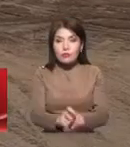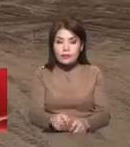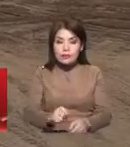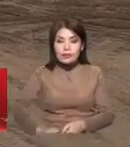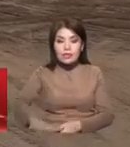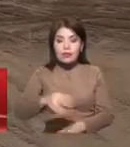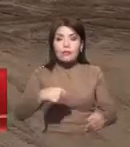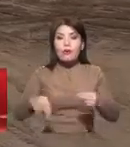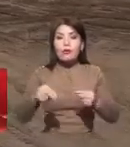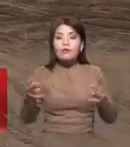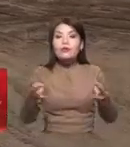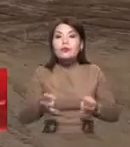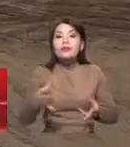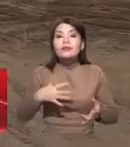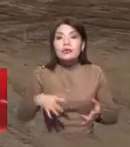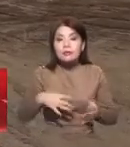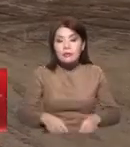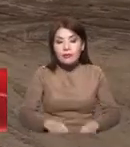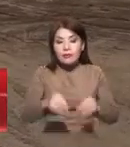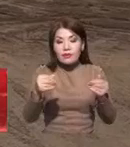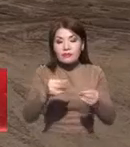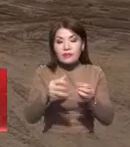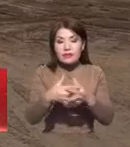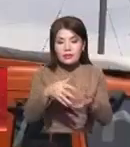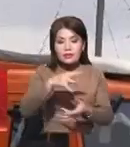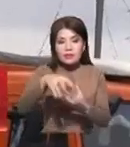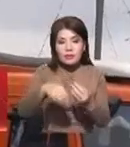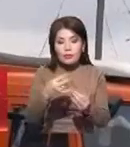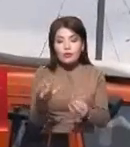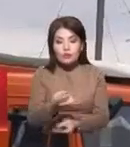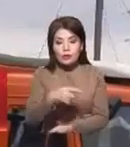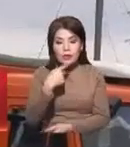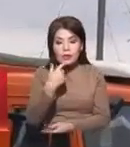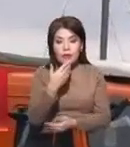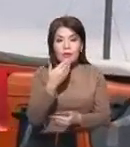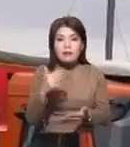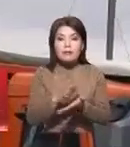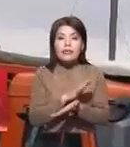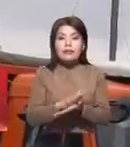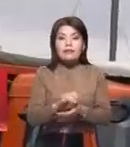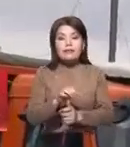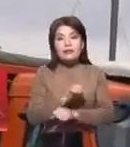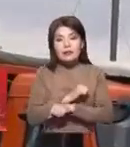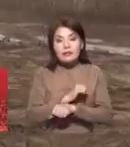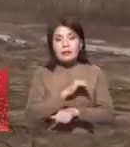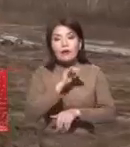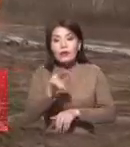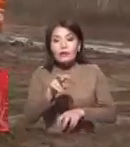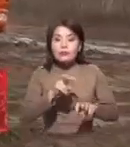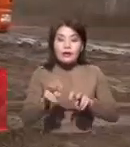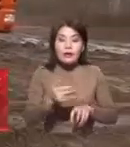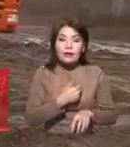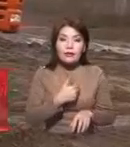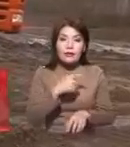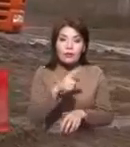участок. Он нужен для добычи песчано-гравийной смеси. Но для горожан это один из последних бесплатных пляжей в городе. Кроме того, люди хотят